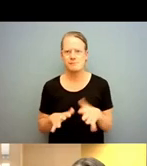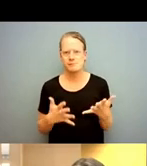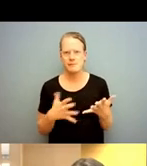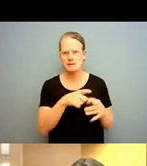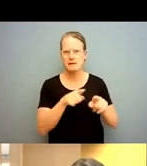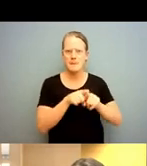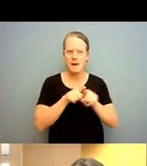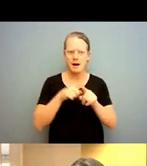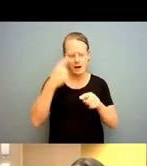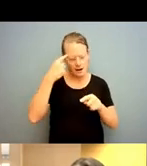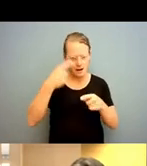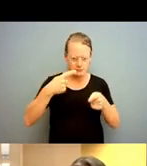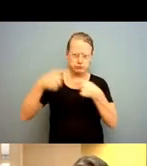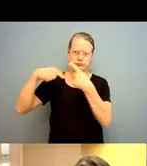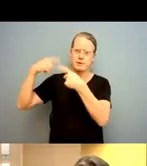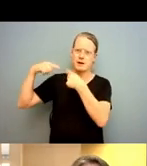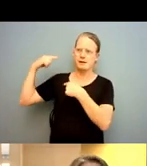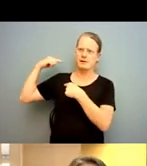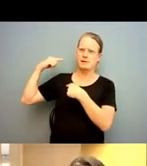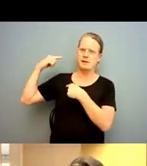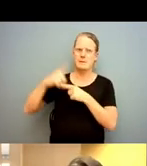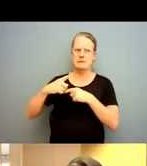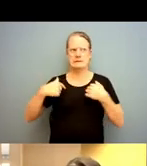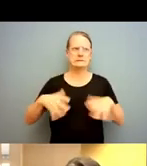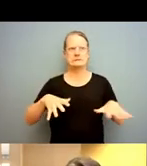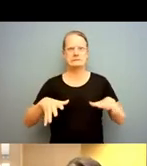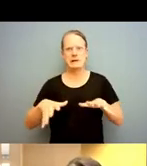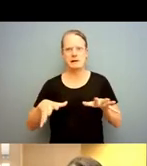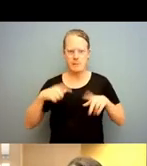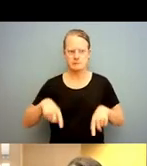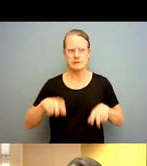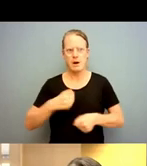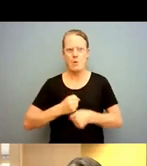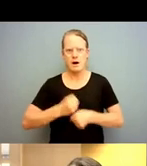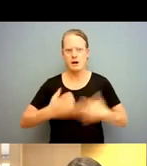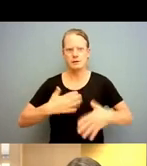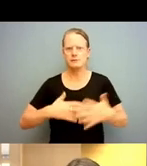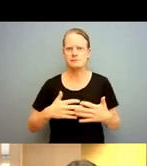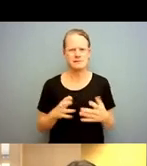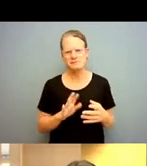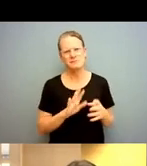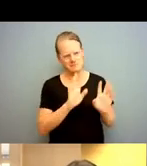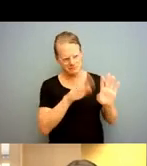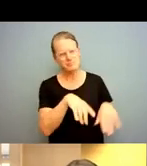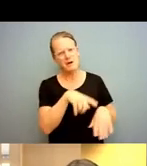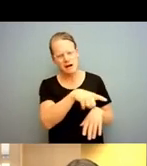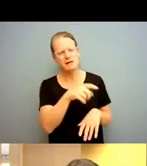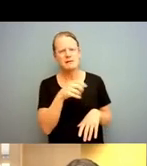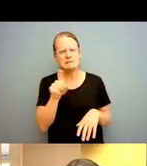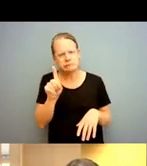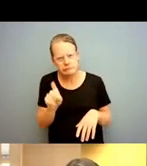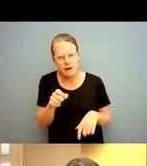Verte muihti, ahte muihtopuhtsi, i aalo muihte. Vaikke häälitipsie